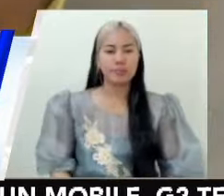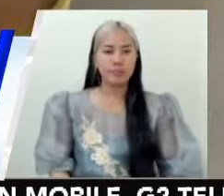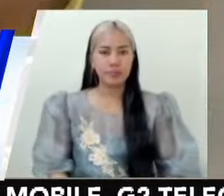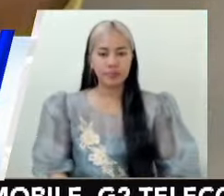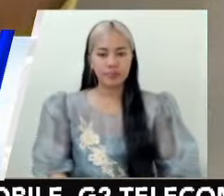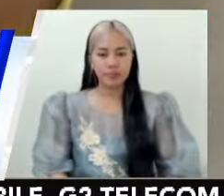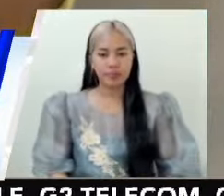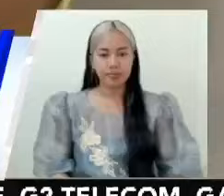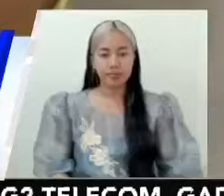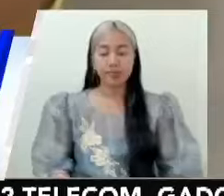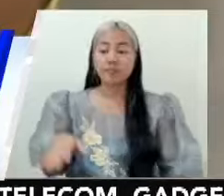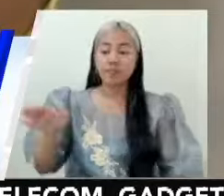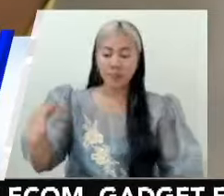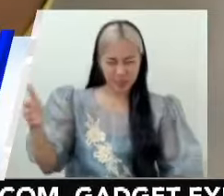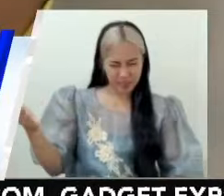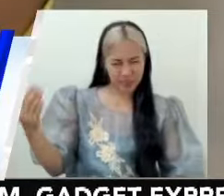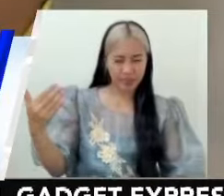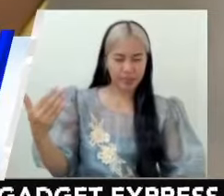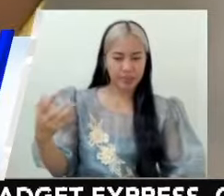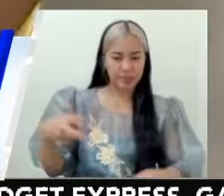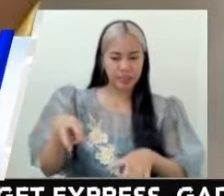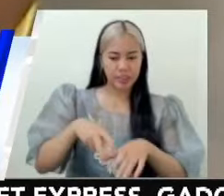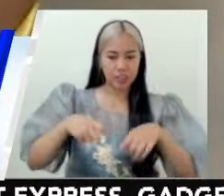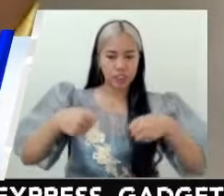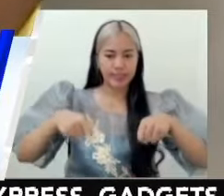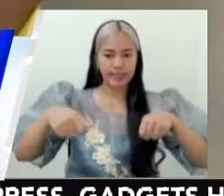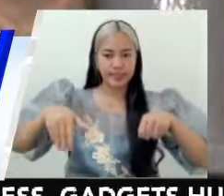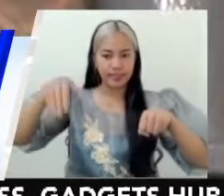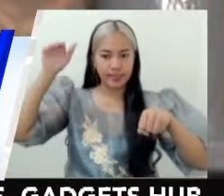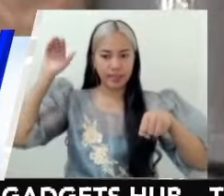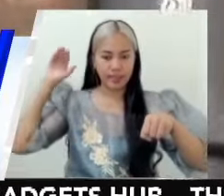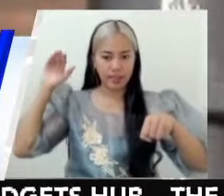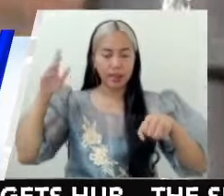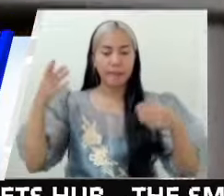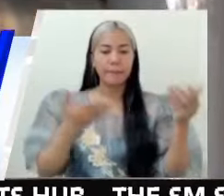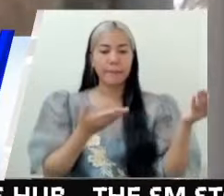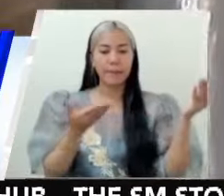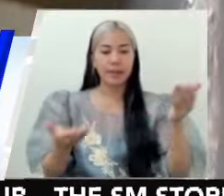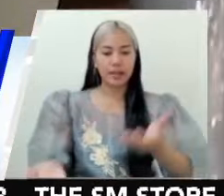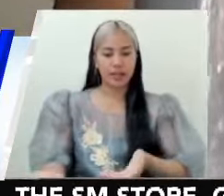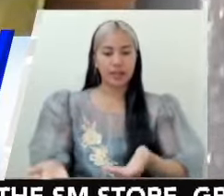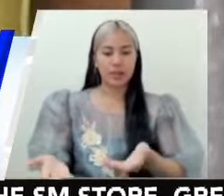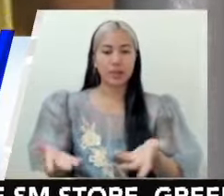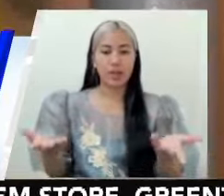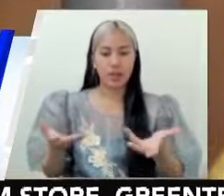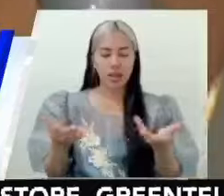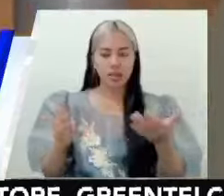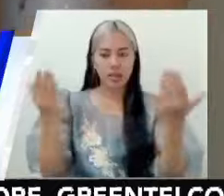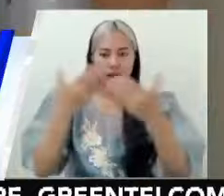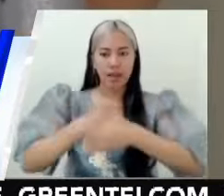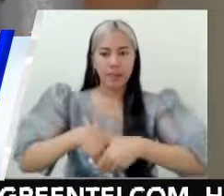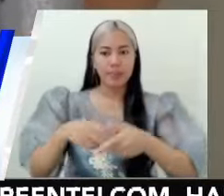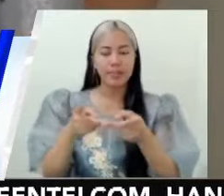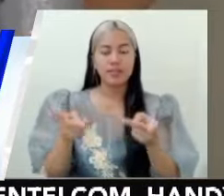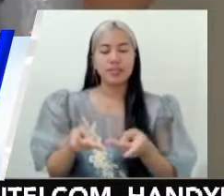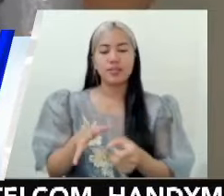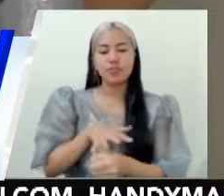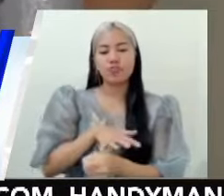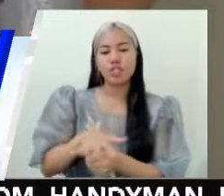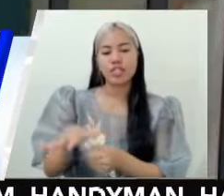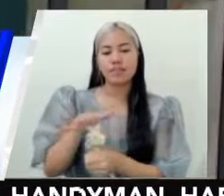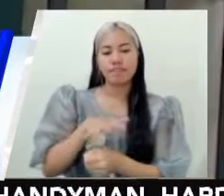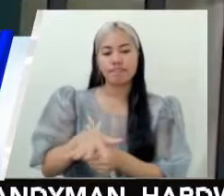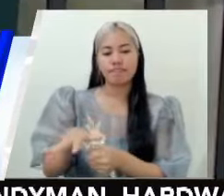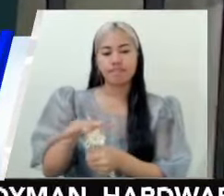suspect na sumakay sa kanyang tricycle ang biktima. Dinala raw ng suspect ang biktima sa madilim na lugar at hinalay gamit ang isang maturis na bagay